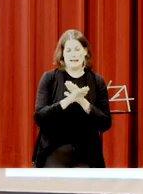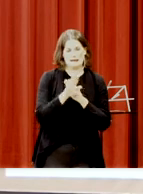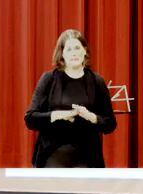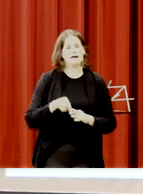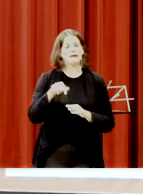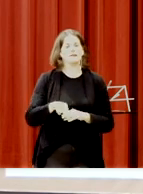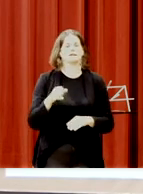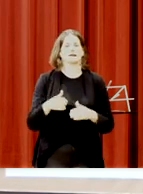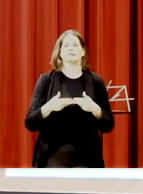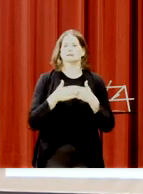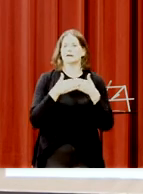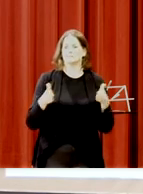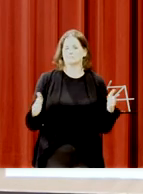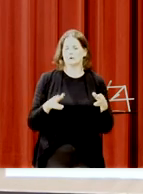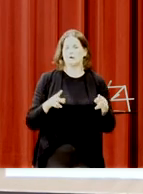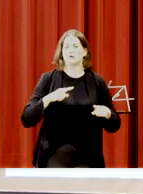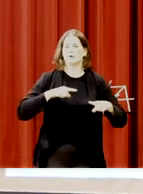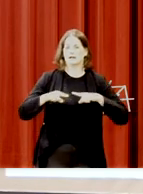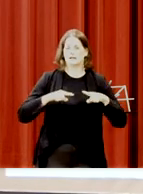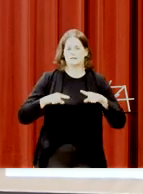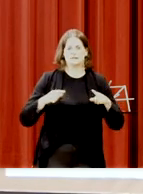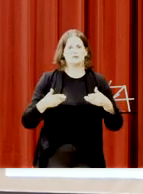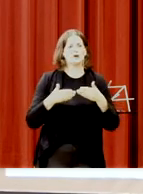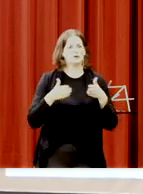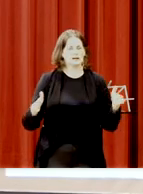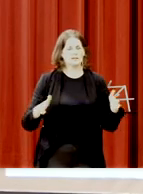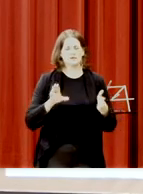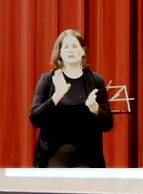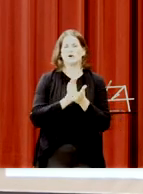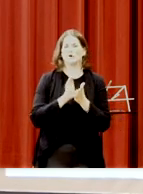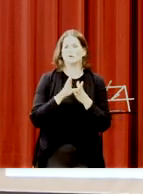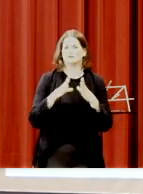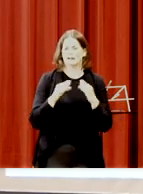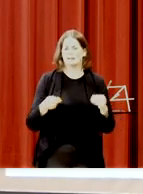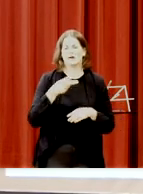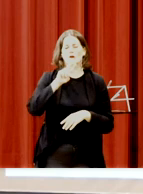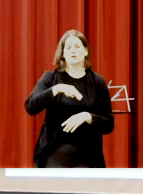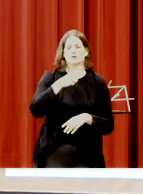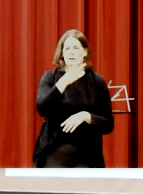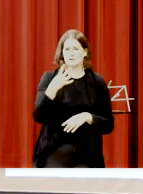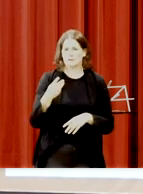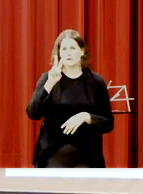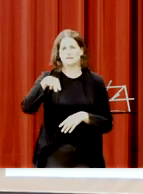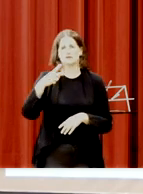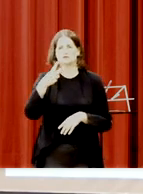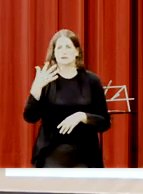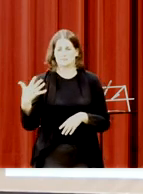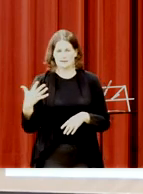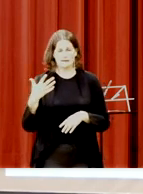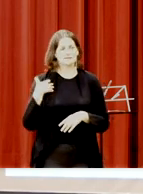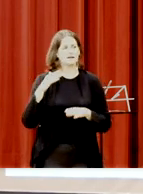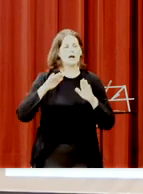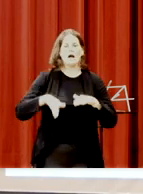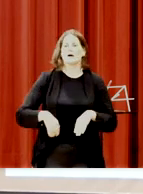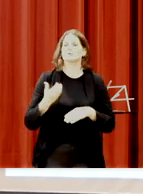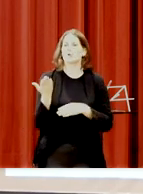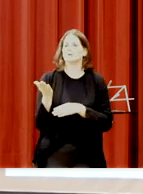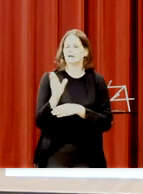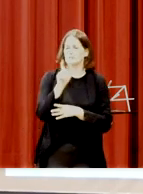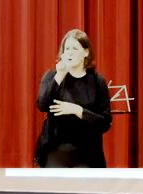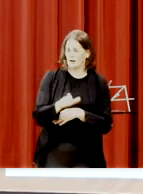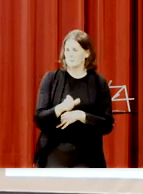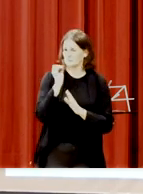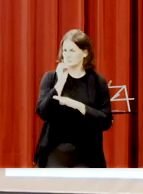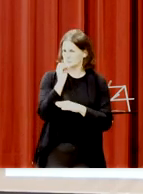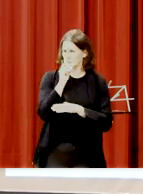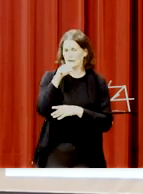2024-2025 amb la darrera de les intervencions d'aquest matí, la del senyor Josep Pallarès Marçal, rector magnífic de la Universitat Rovira i Virgili.